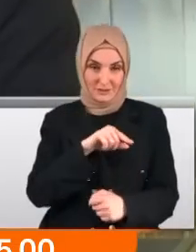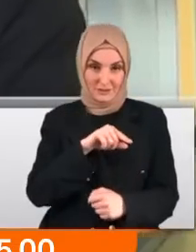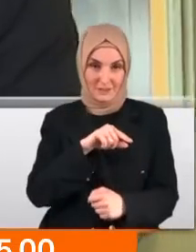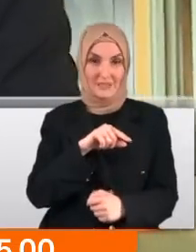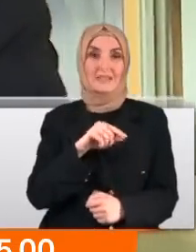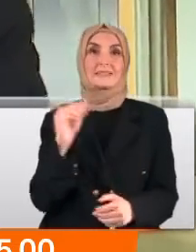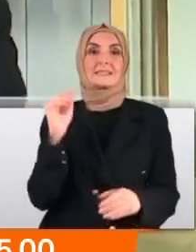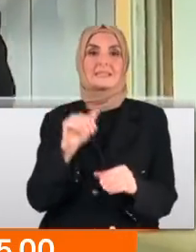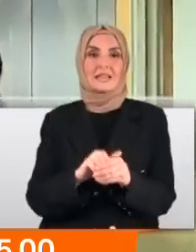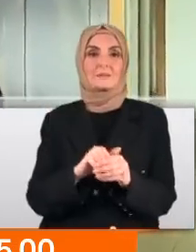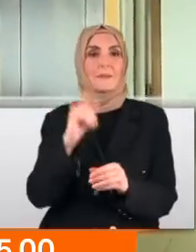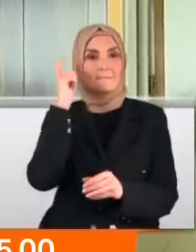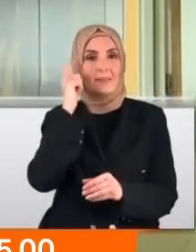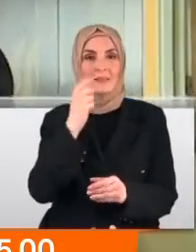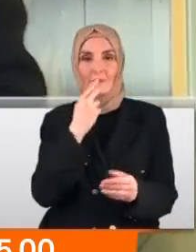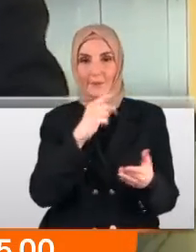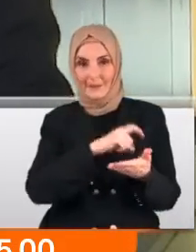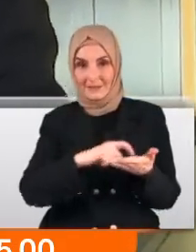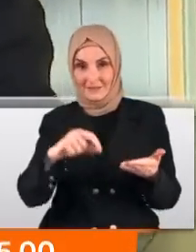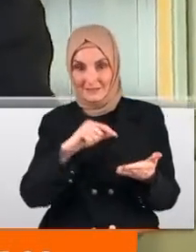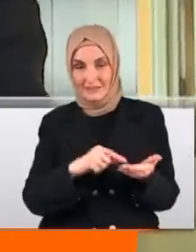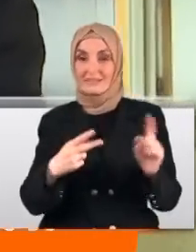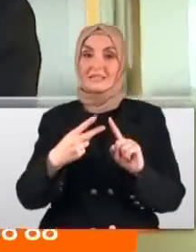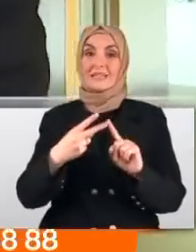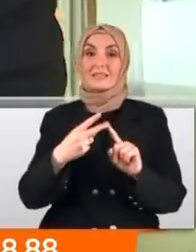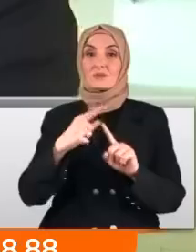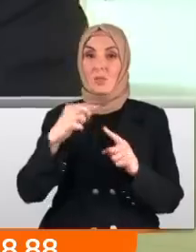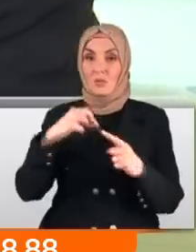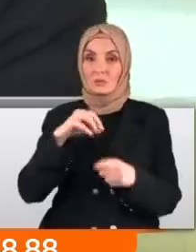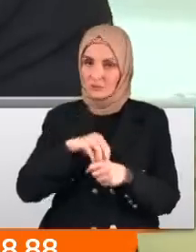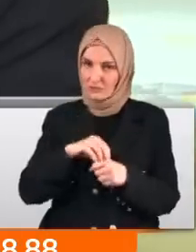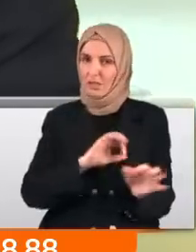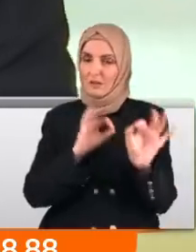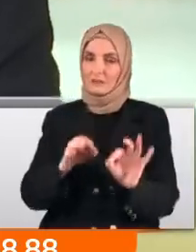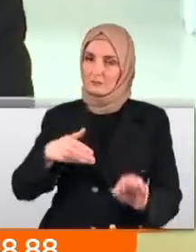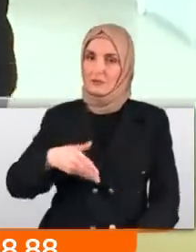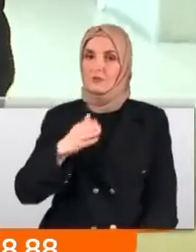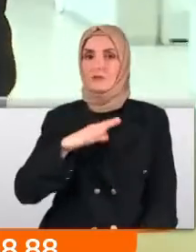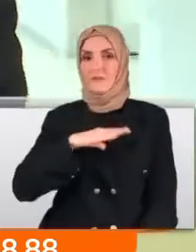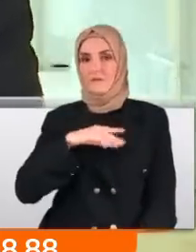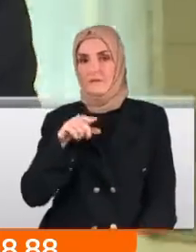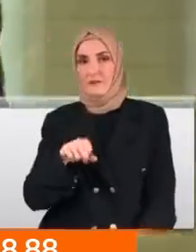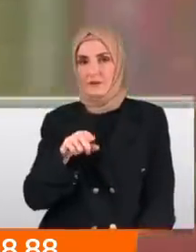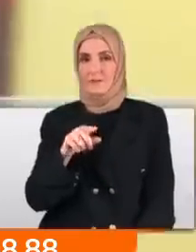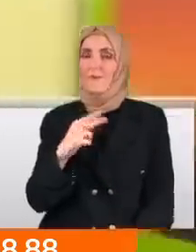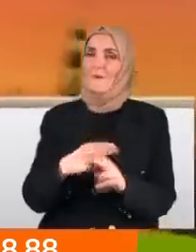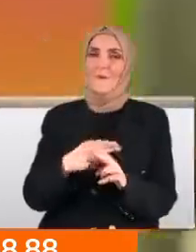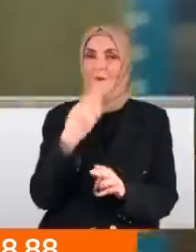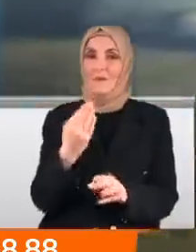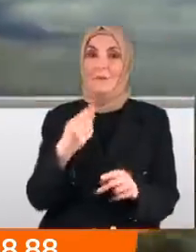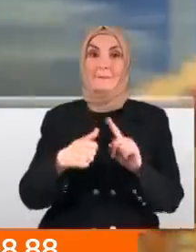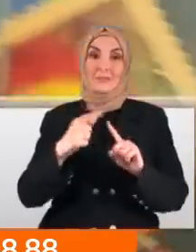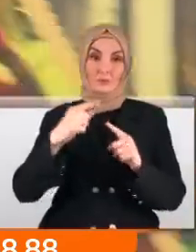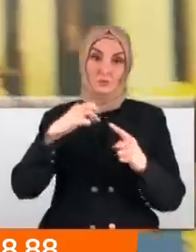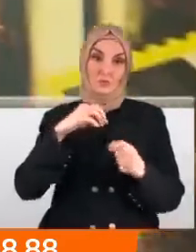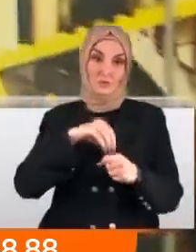bilgi kağıtları ikinci turda 28 Mayıs'ta da geçerli olacak. Örneğin birinci turda 2045 nolu sandıkta oy kullandıysanız